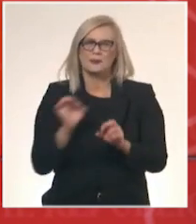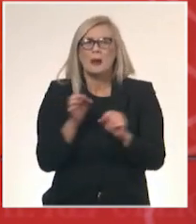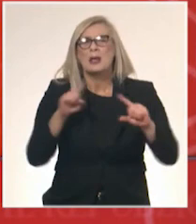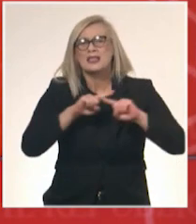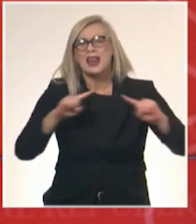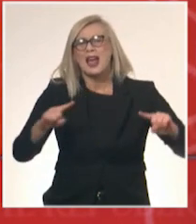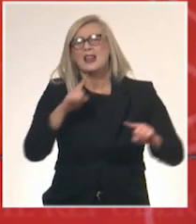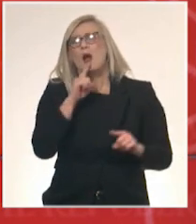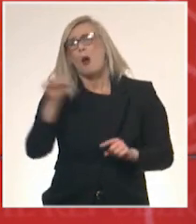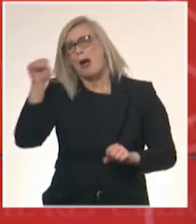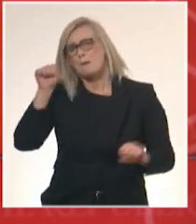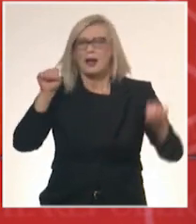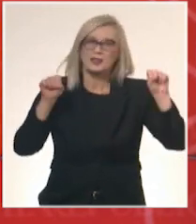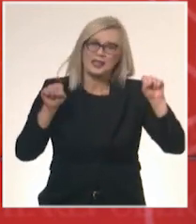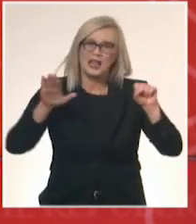партиската припадност, вие сте